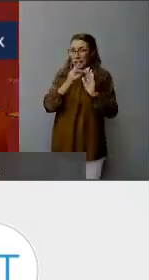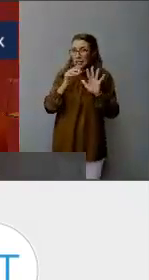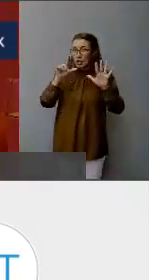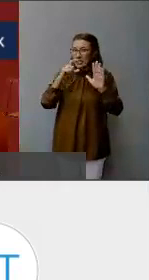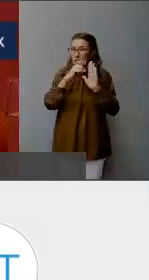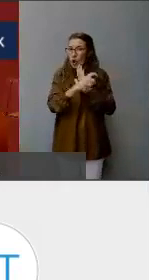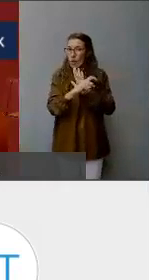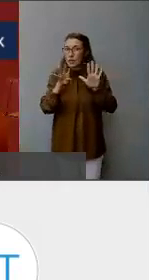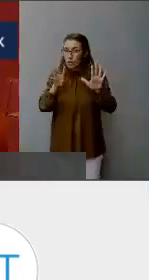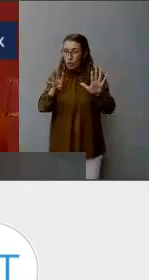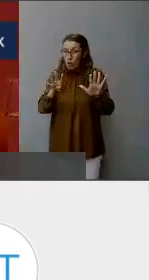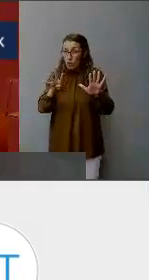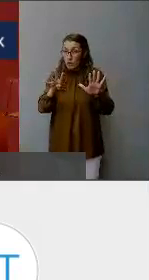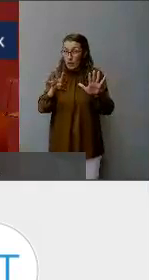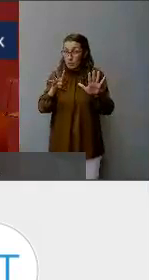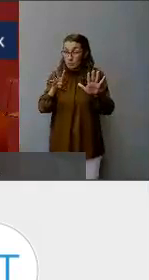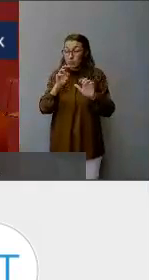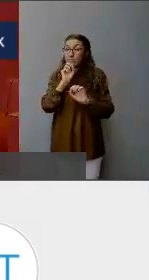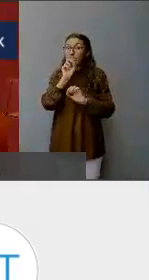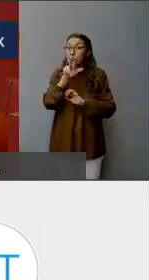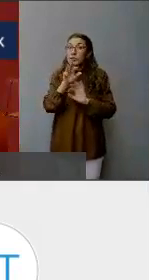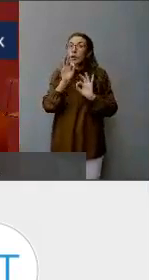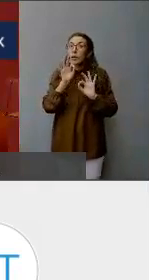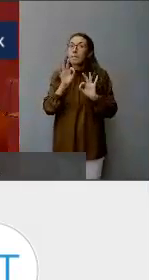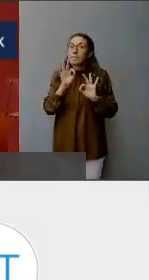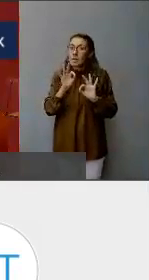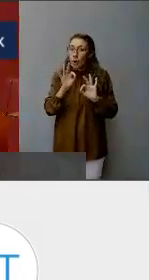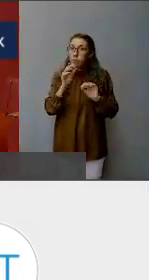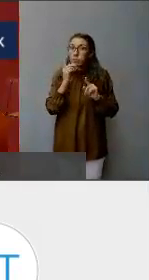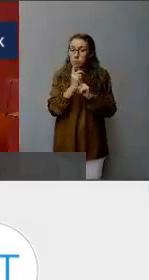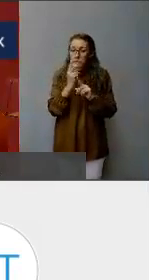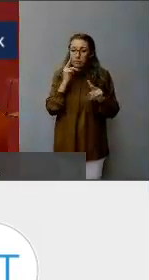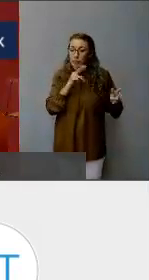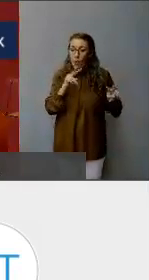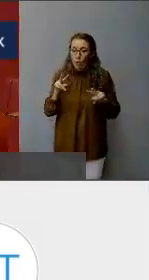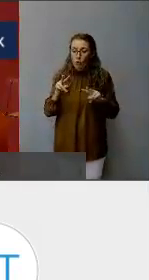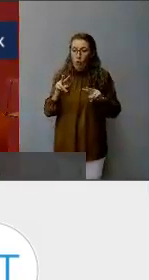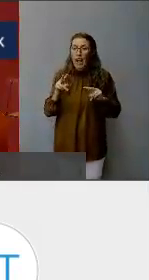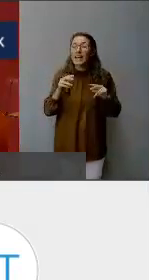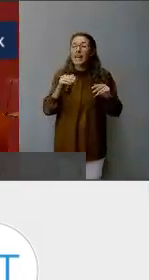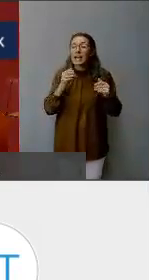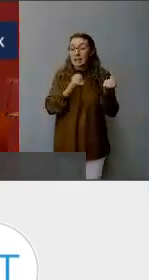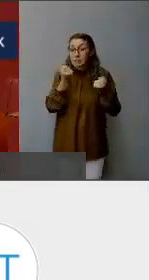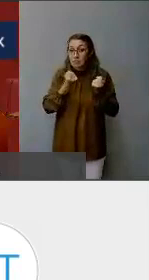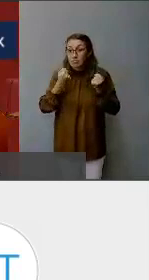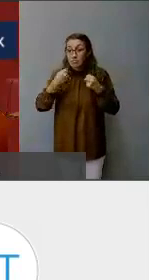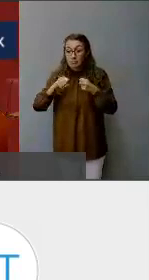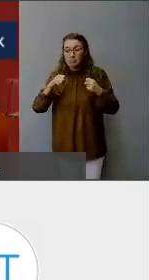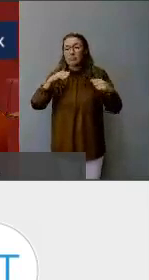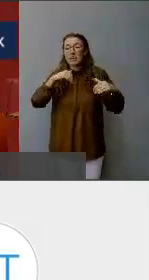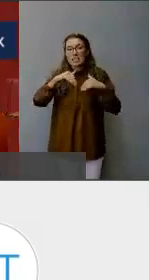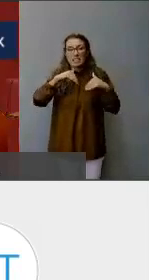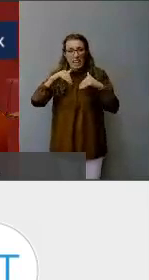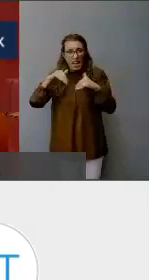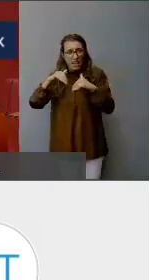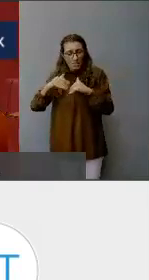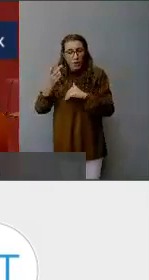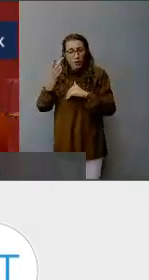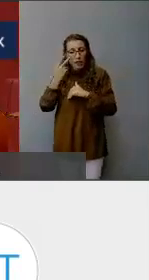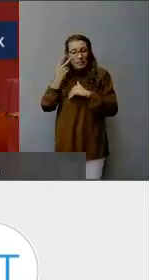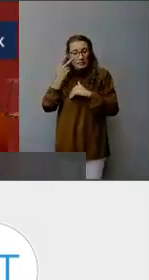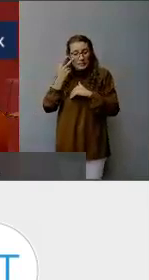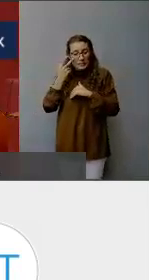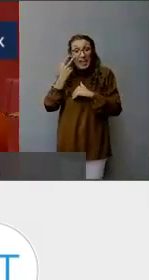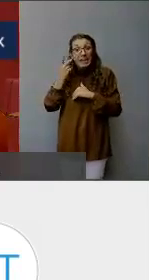degli effetti del traffico sulla sicurezza della circolazione sulla salute sull'ordine pubblico sul patrimonio ambientale culturale